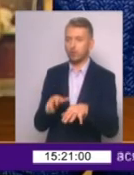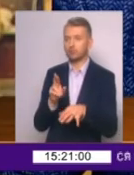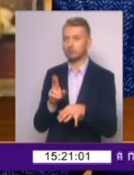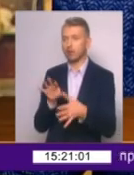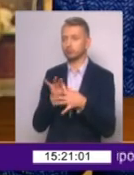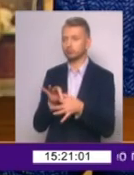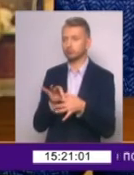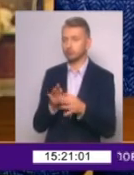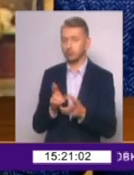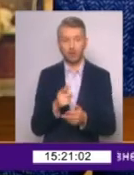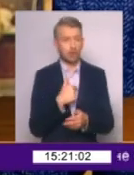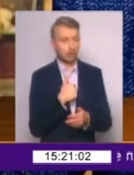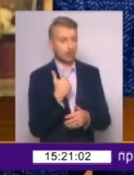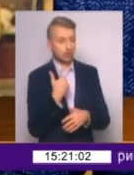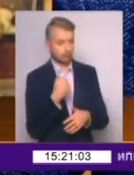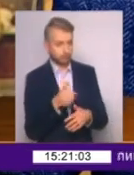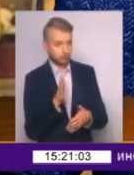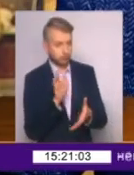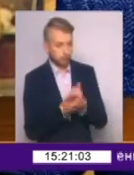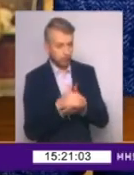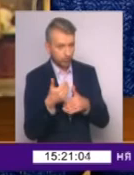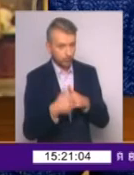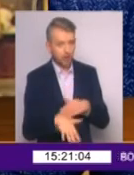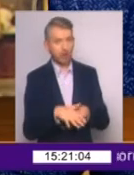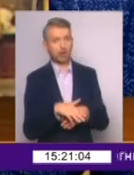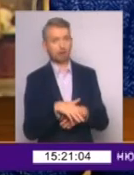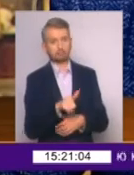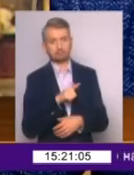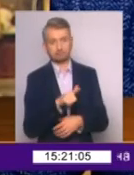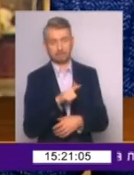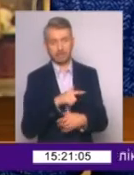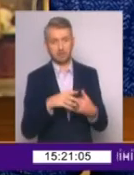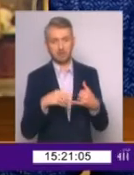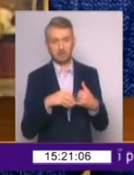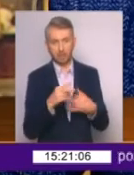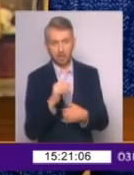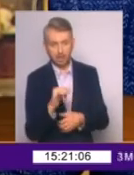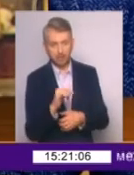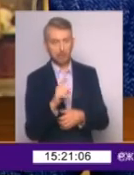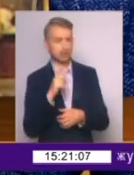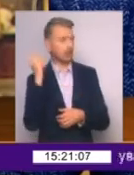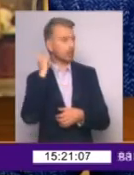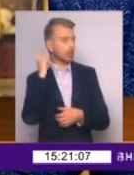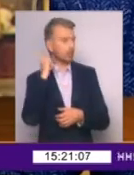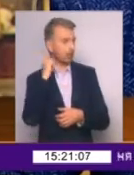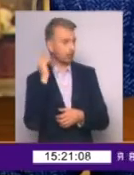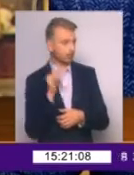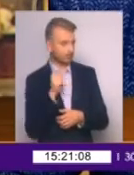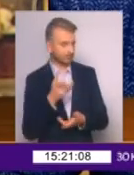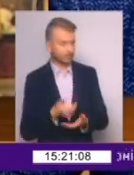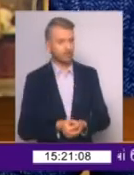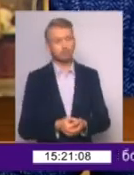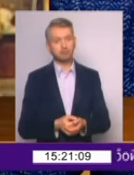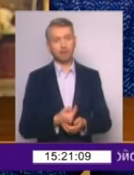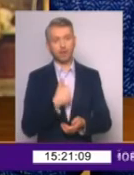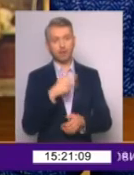ним познайомився, спілкувались, ми навіть земляки з ним, тому з Кіровоградщини. Я